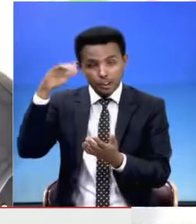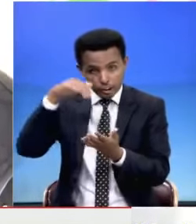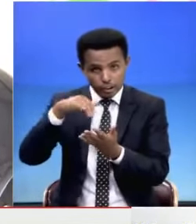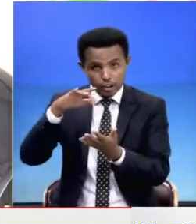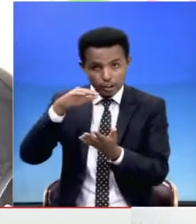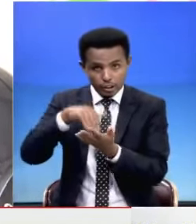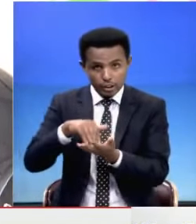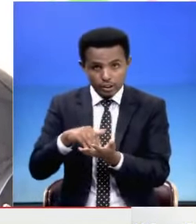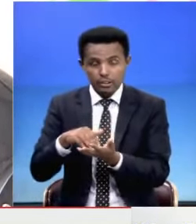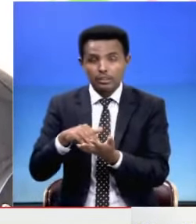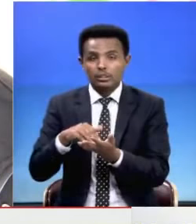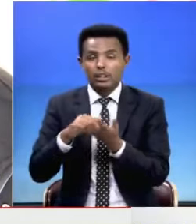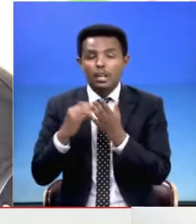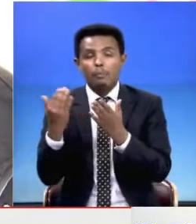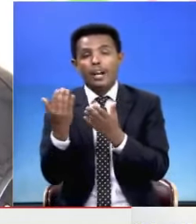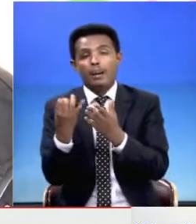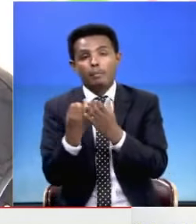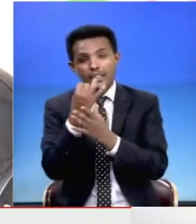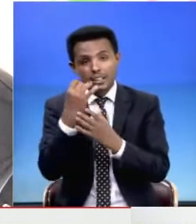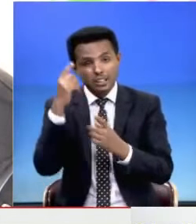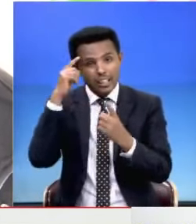178537 ሄክታር ለማልማት አቅደን